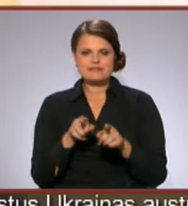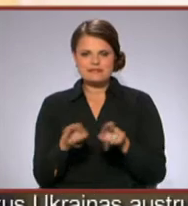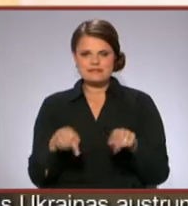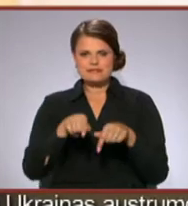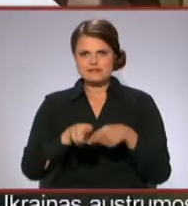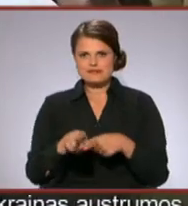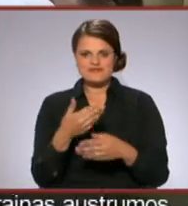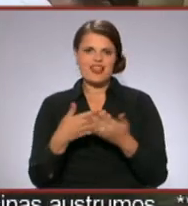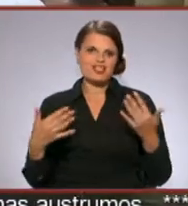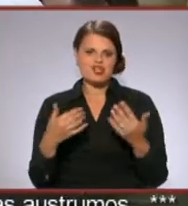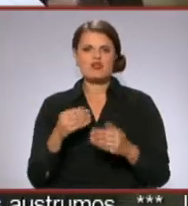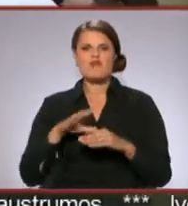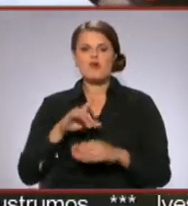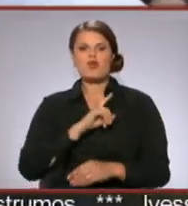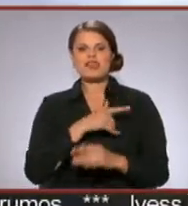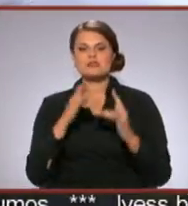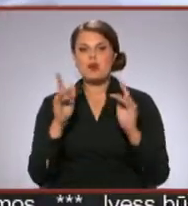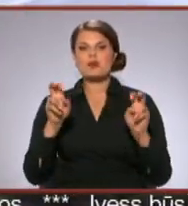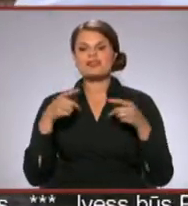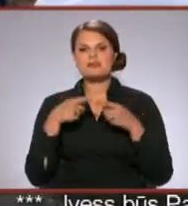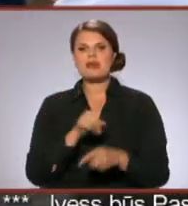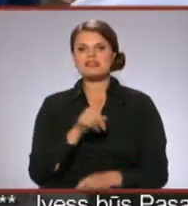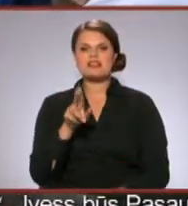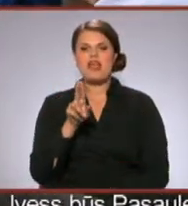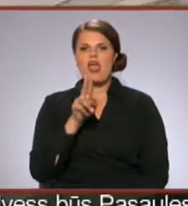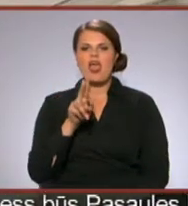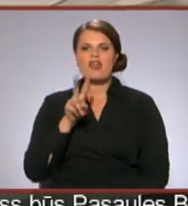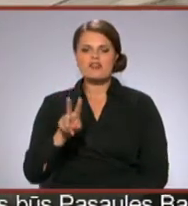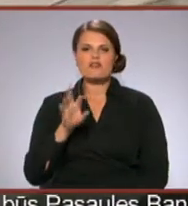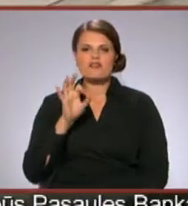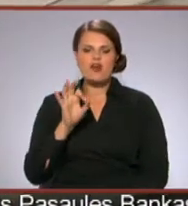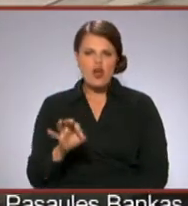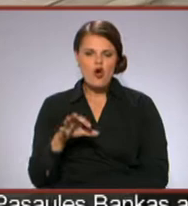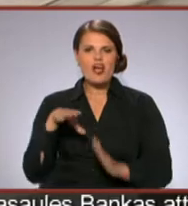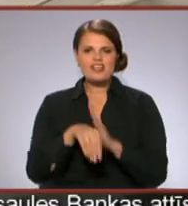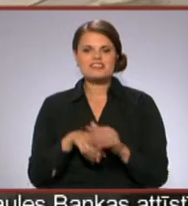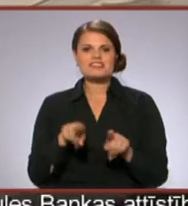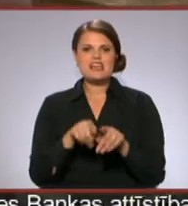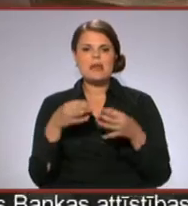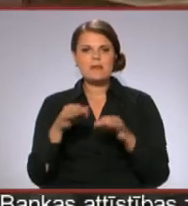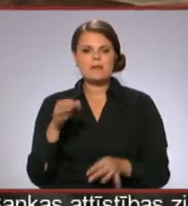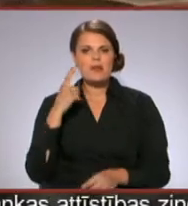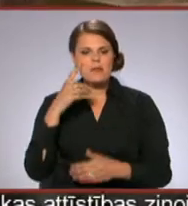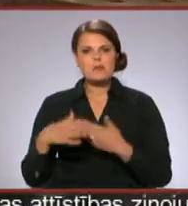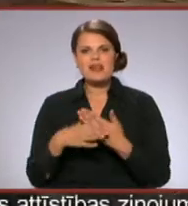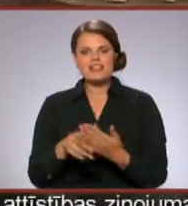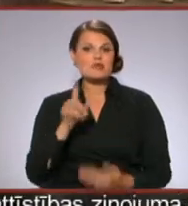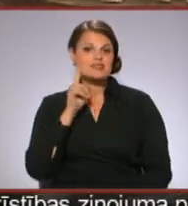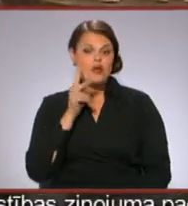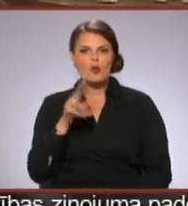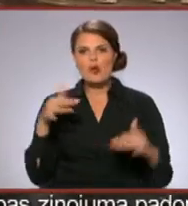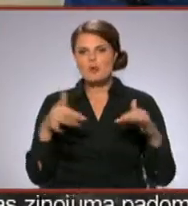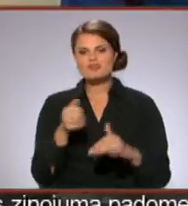visādas darbiņas. Fonda Iespēja tilts mērķis ir nevalstisko organizāciju darbā iesaistīt arī brīvprātīgos jauniešus, kā arī pulcināt